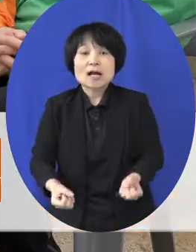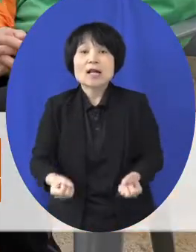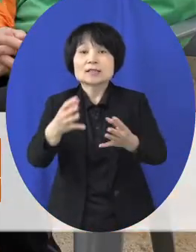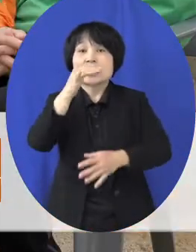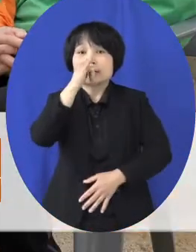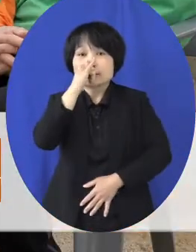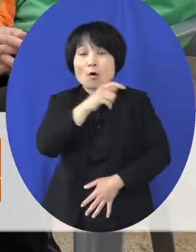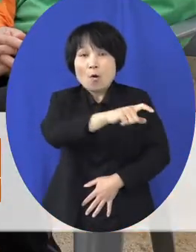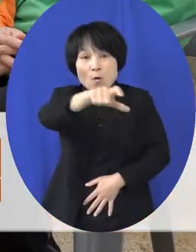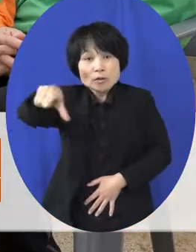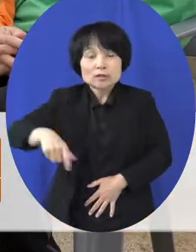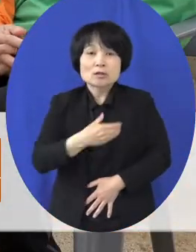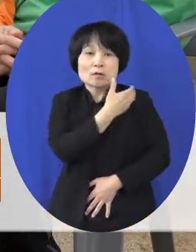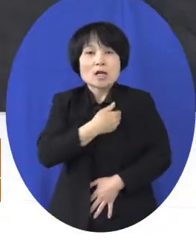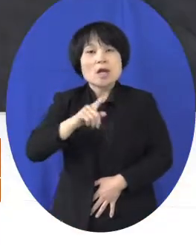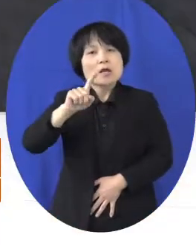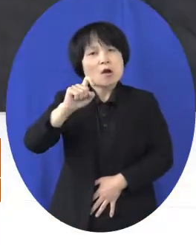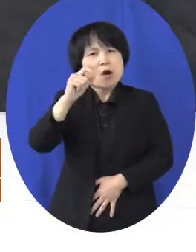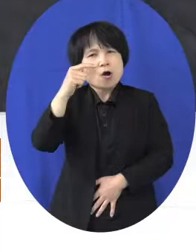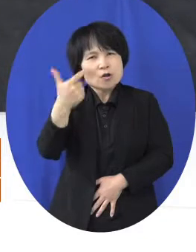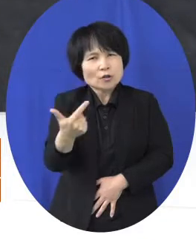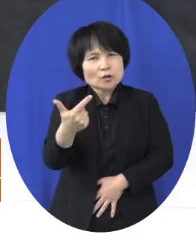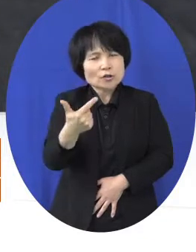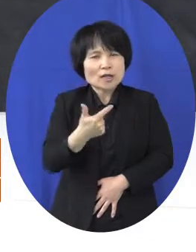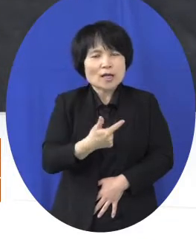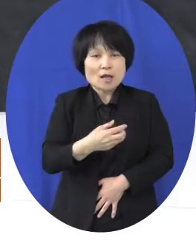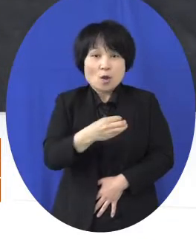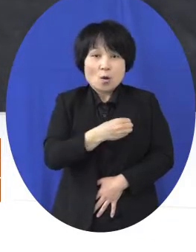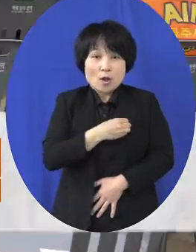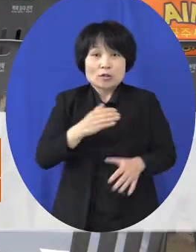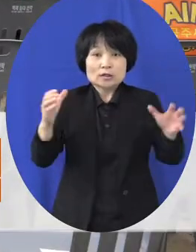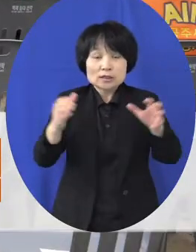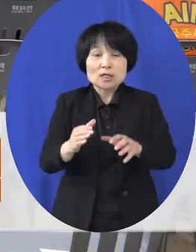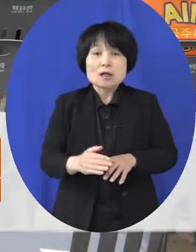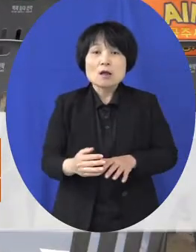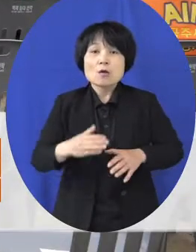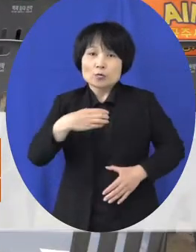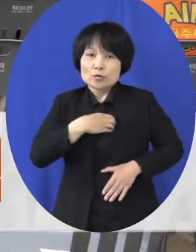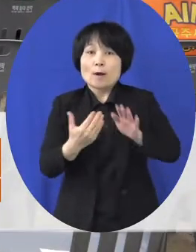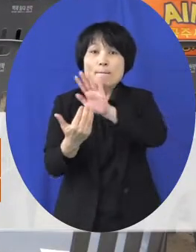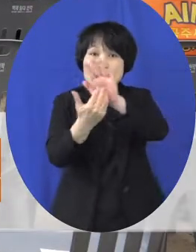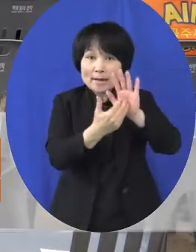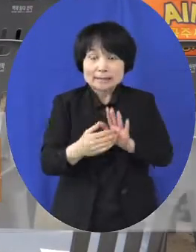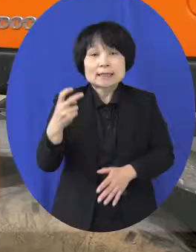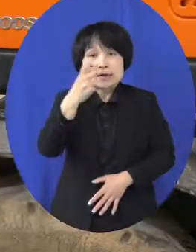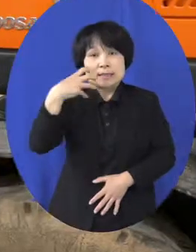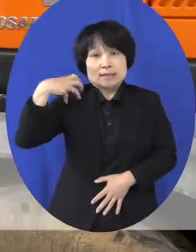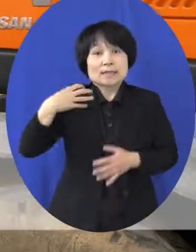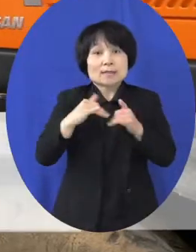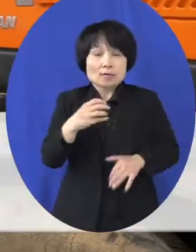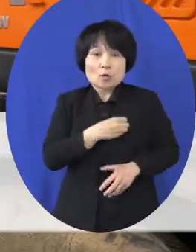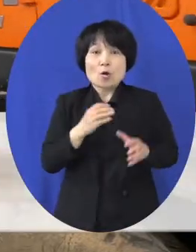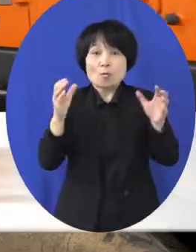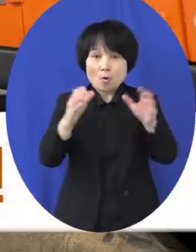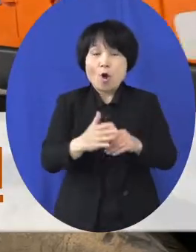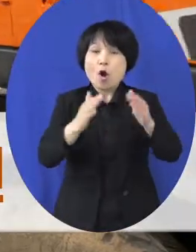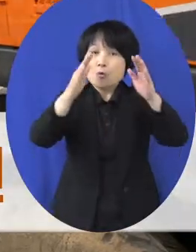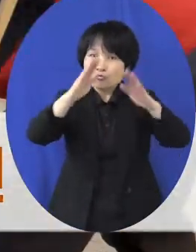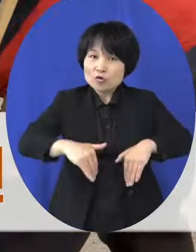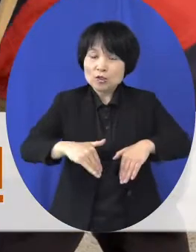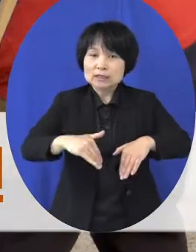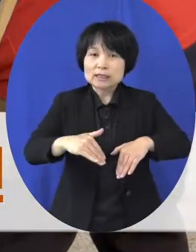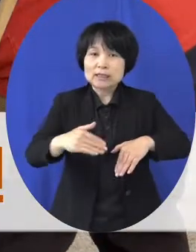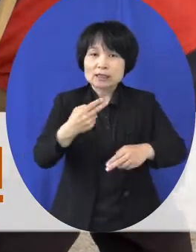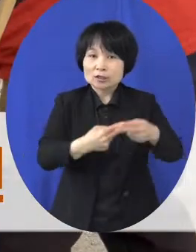16개 읍면동의 자율방재단원 330여 명이 참석한 가운데 진행된 이날 대회에서는 무너진 뚝싹히,